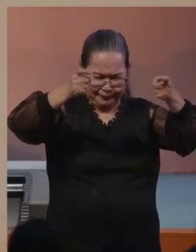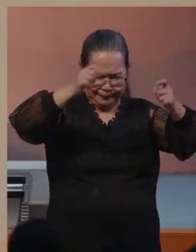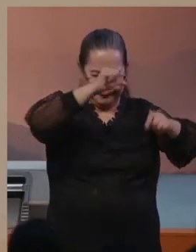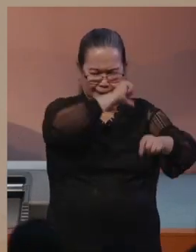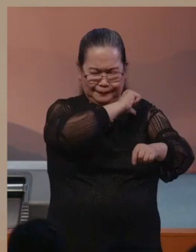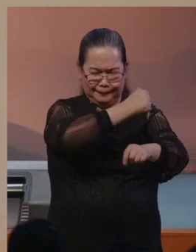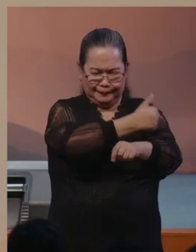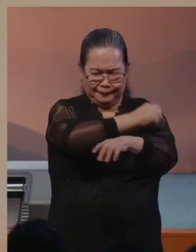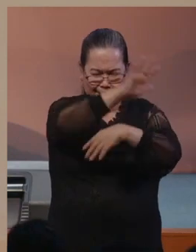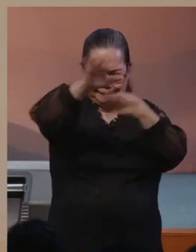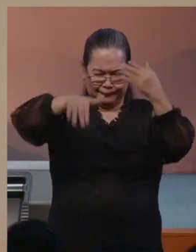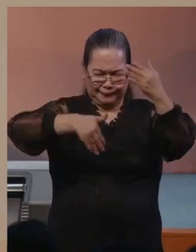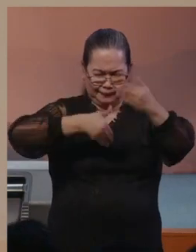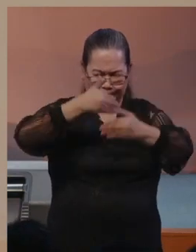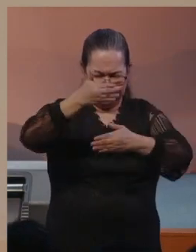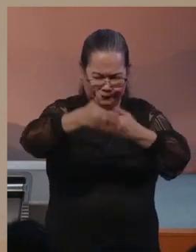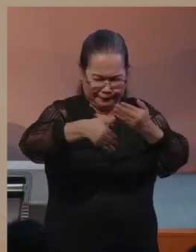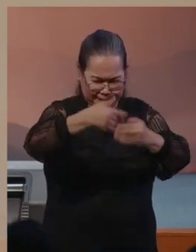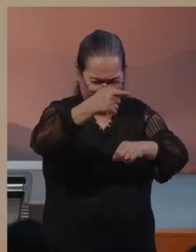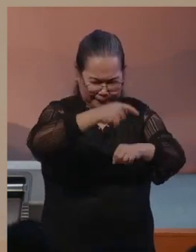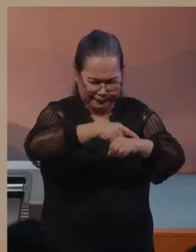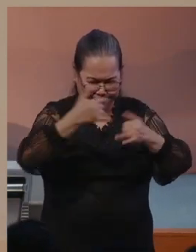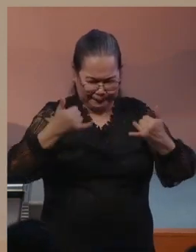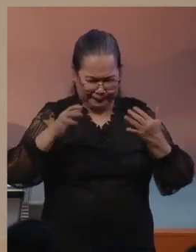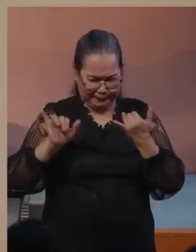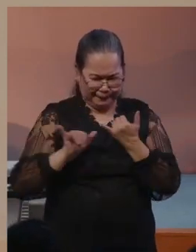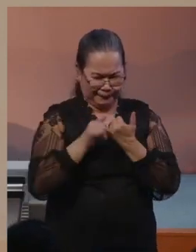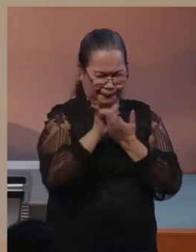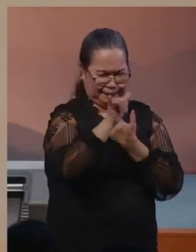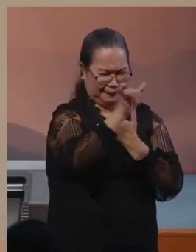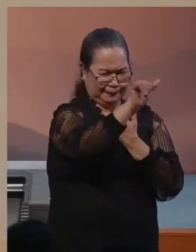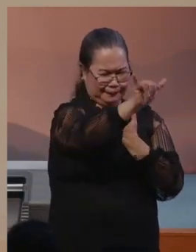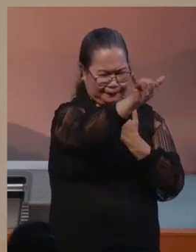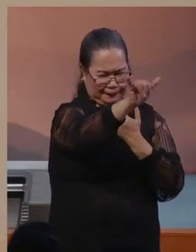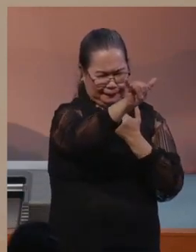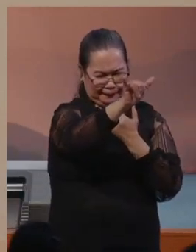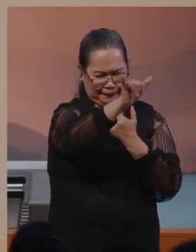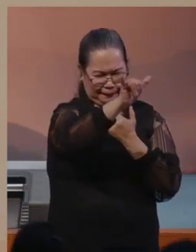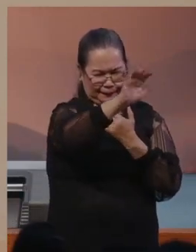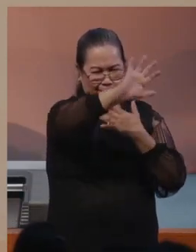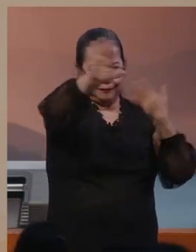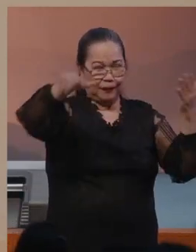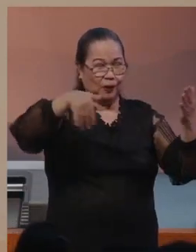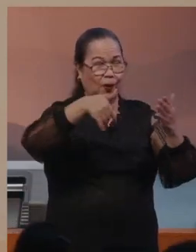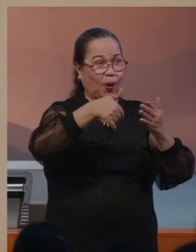authority before all time, and now and forevermore. At ang lahat ay